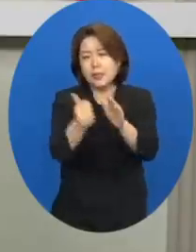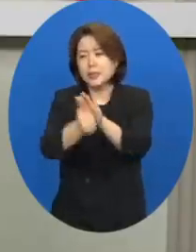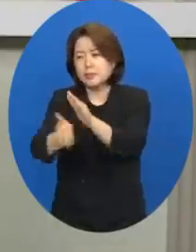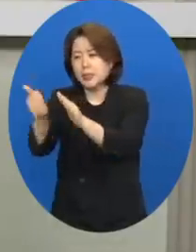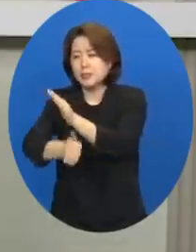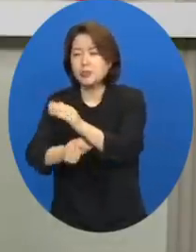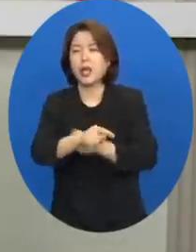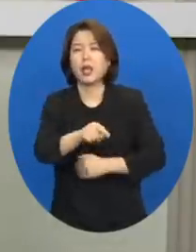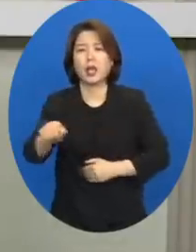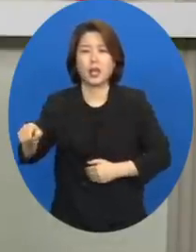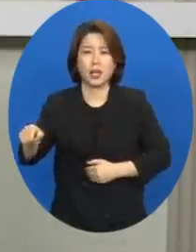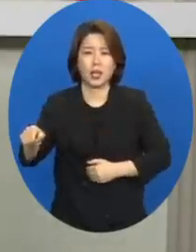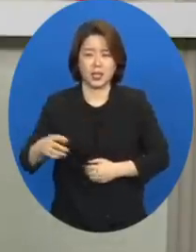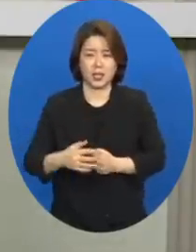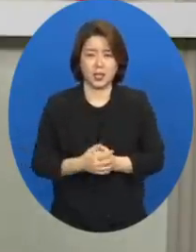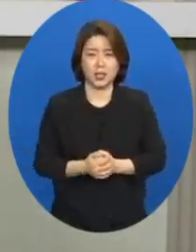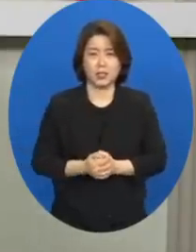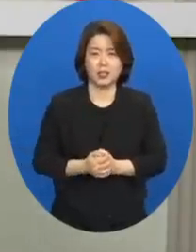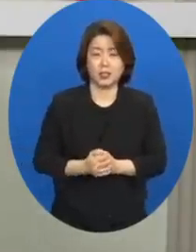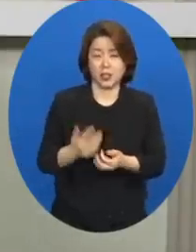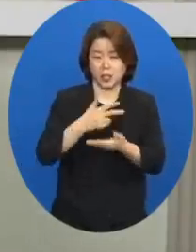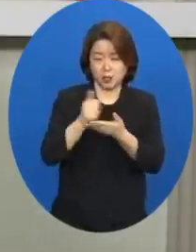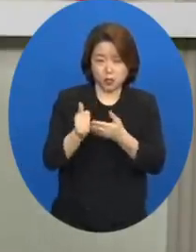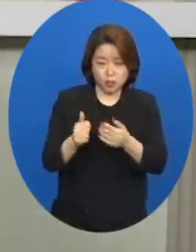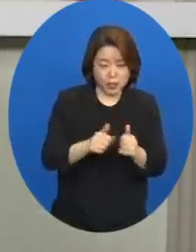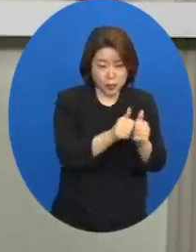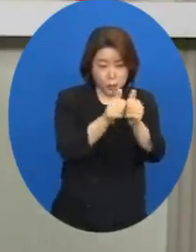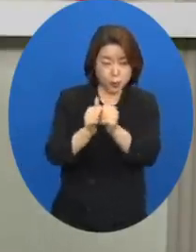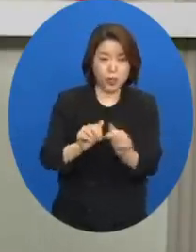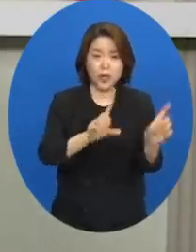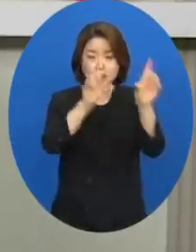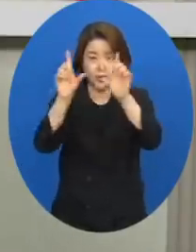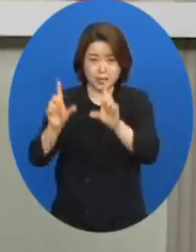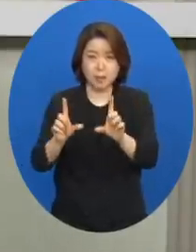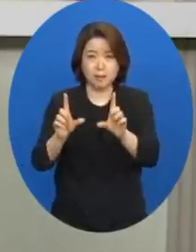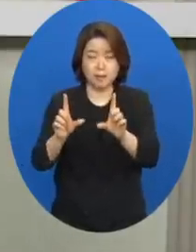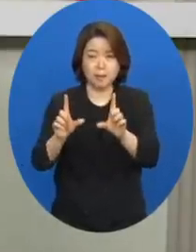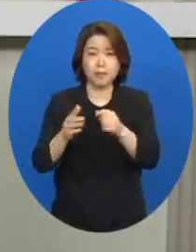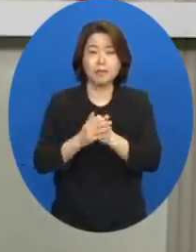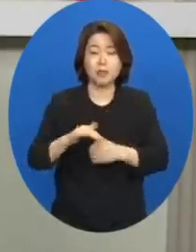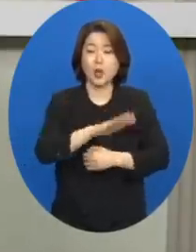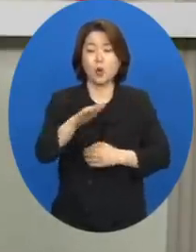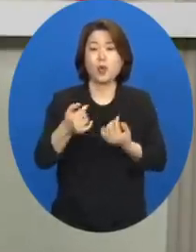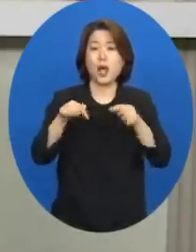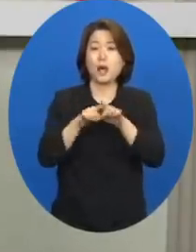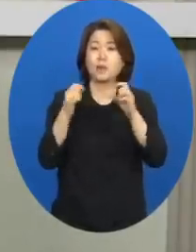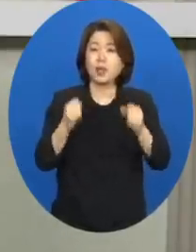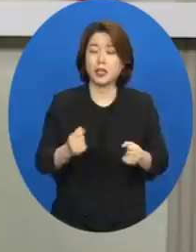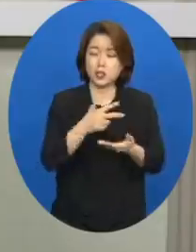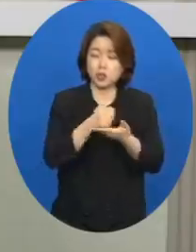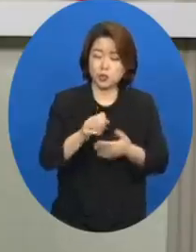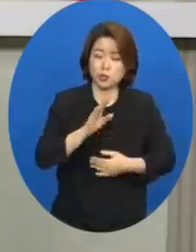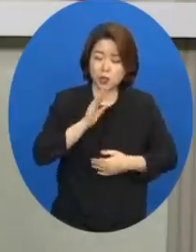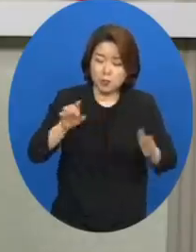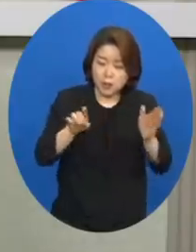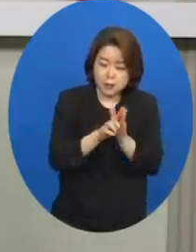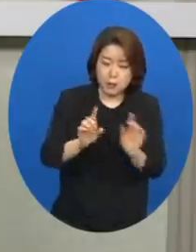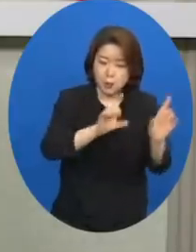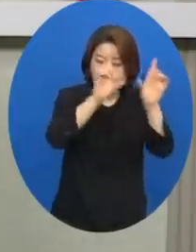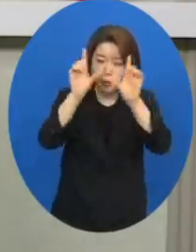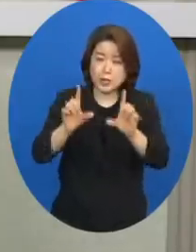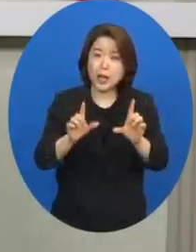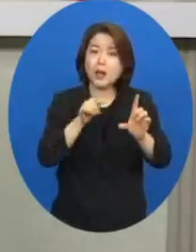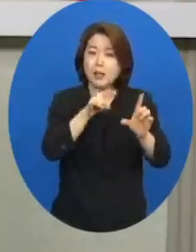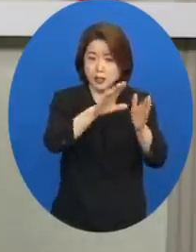된겁니다 주님과 동행하는 삶 우리와 함께 계시는 주님을 정말 믿고 사는 삶의